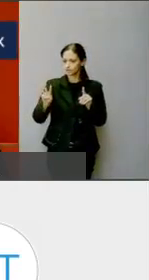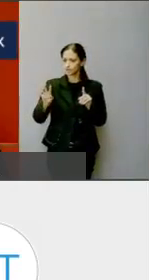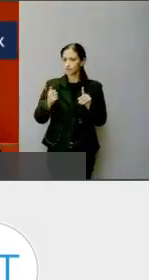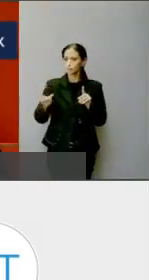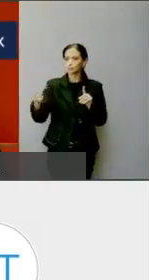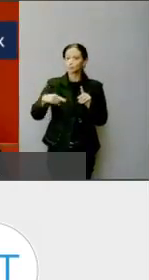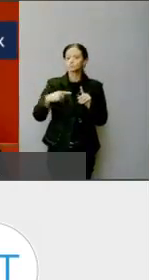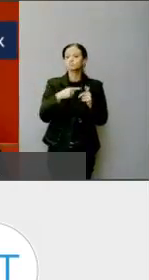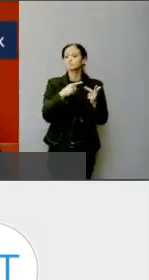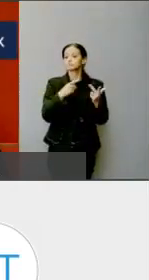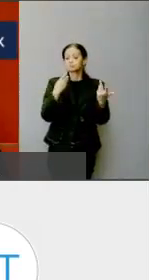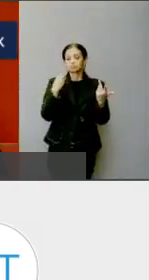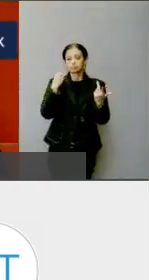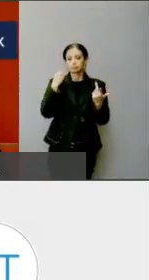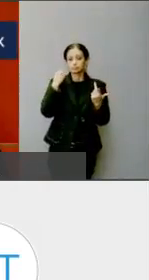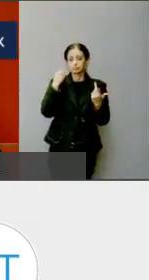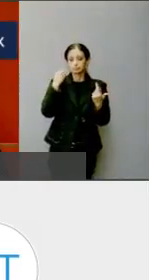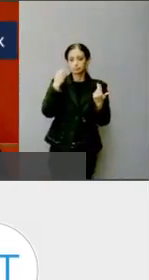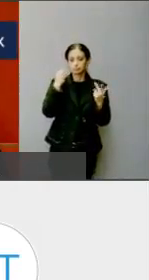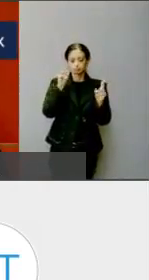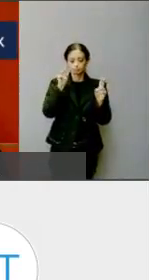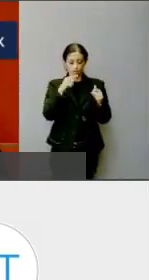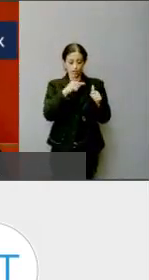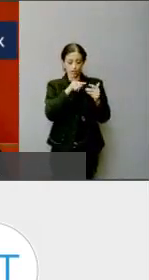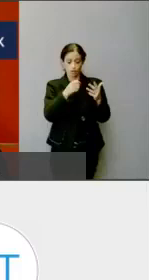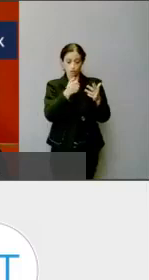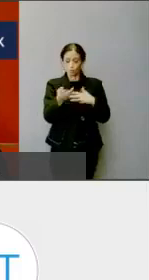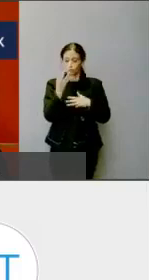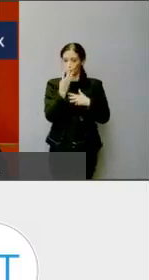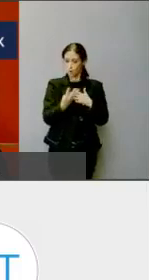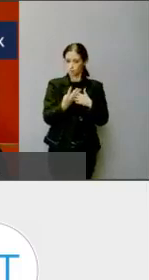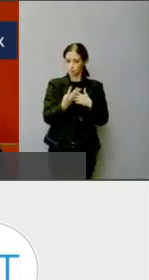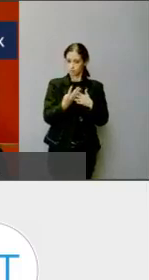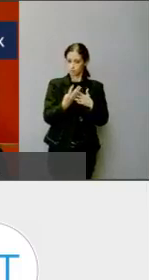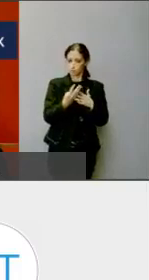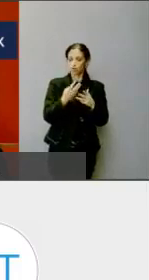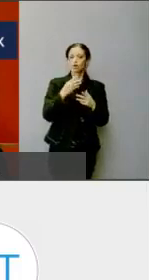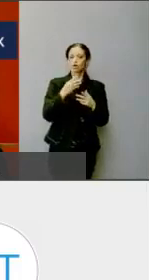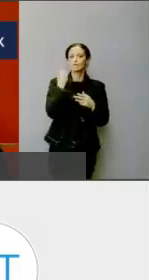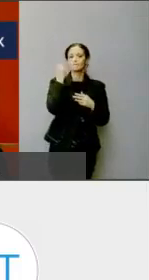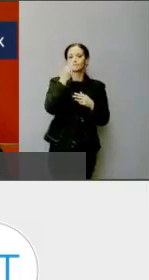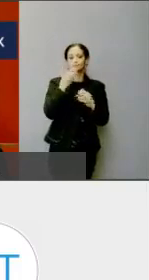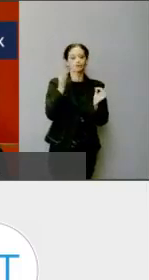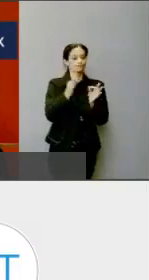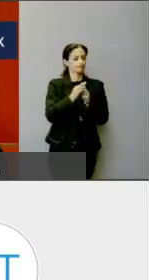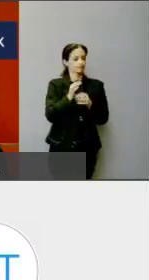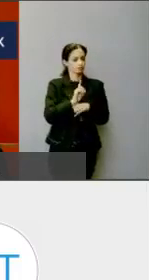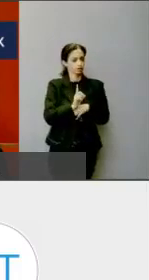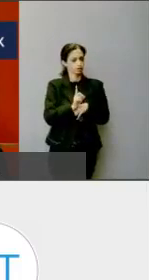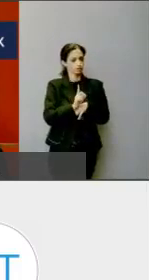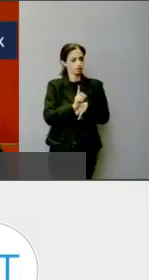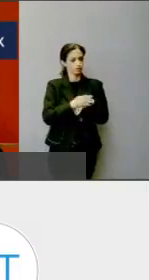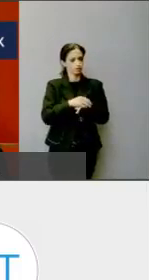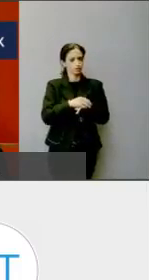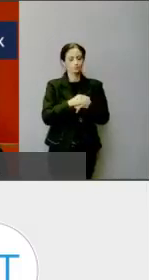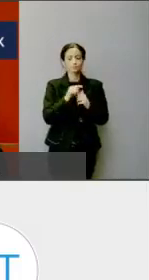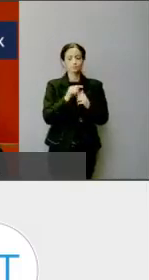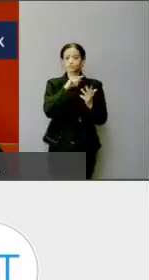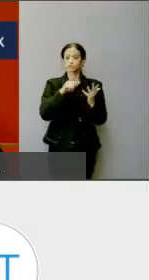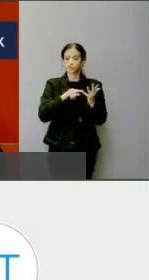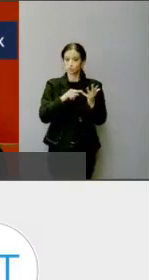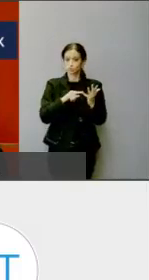merito al al 4 parere non favorevole 5